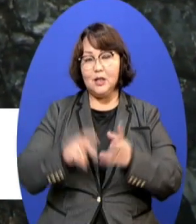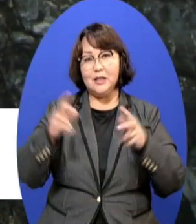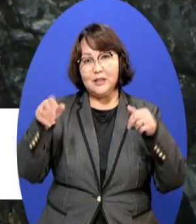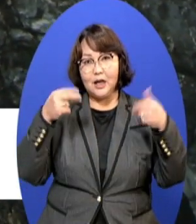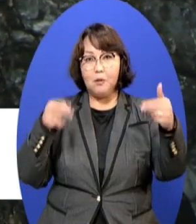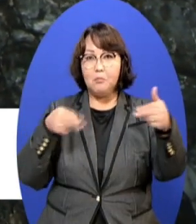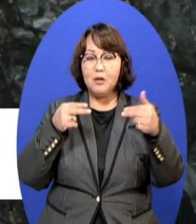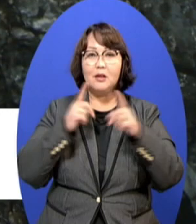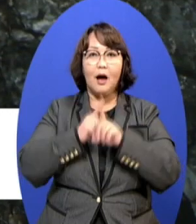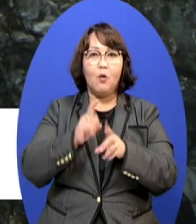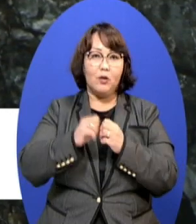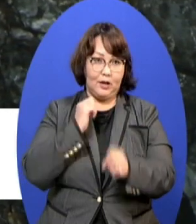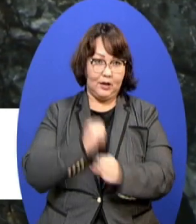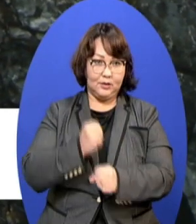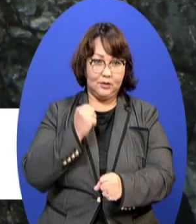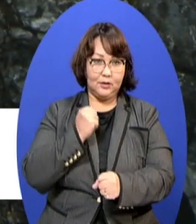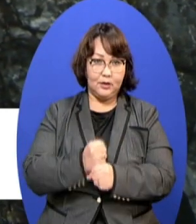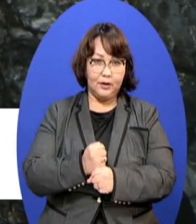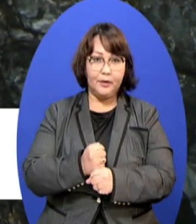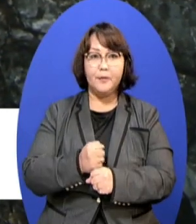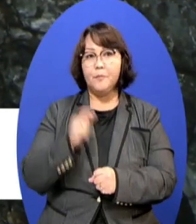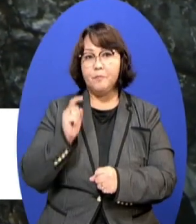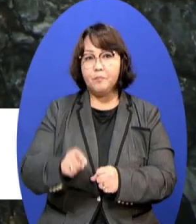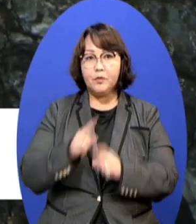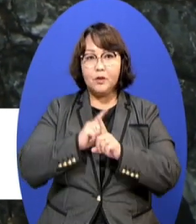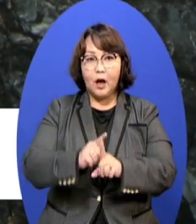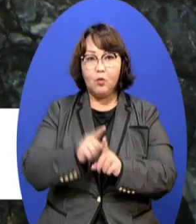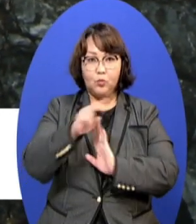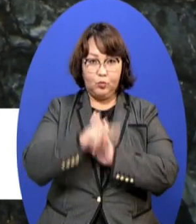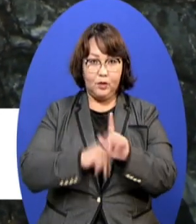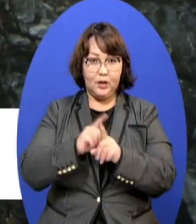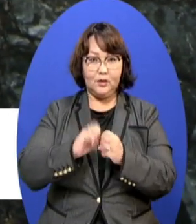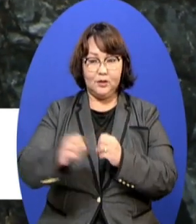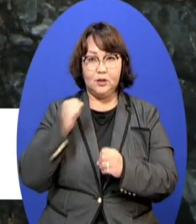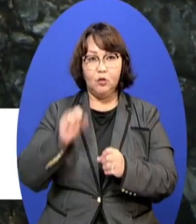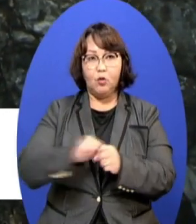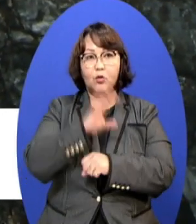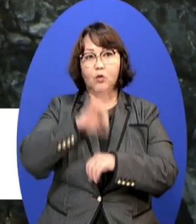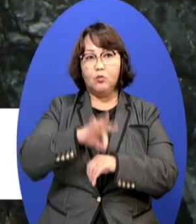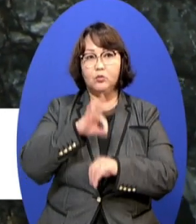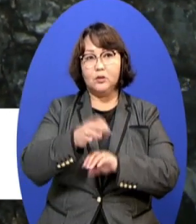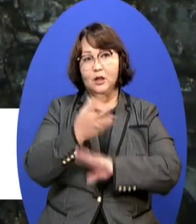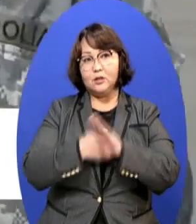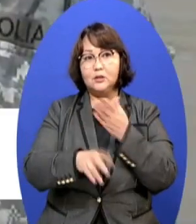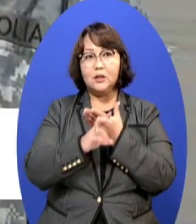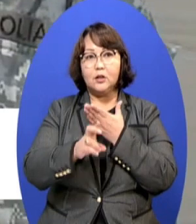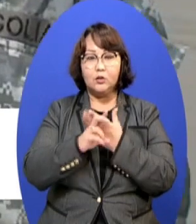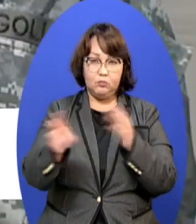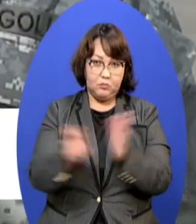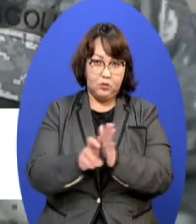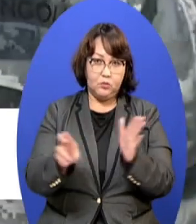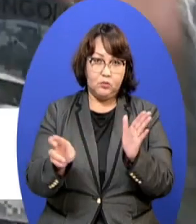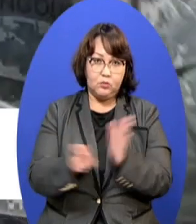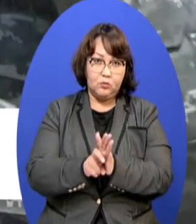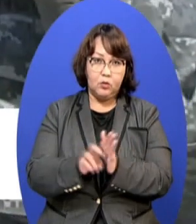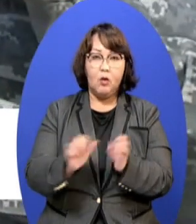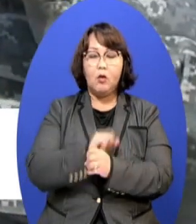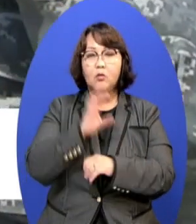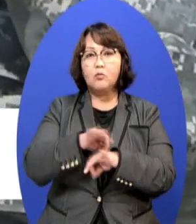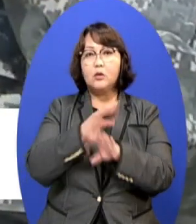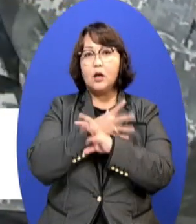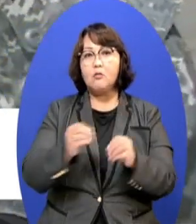ажиллах гэдэг юм уу яг энэ юмнуудаа сайн мөрдөх юм бол коронавирусын халдвараас та урчин сэргийлэх боломжтой. Коронавирусны